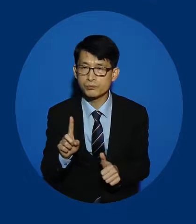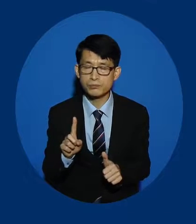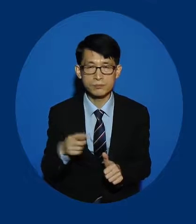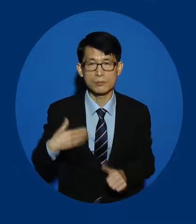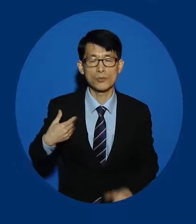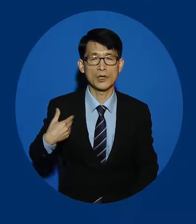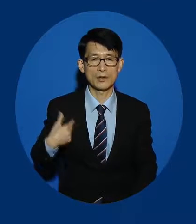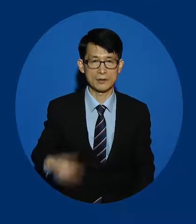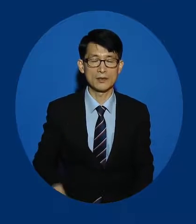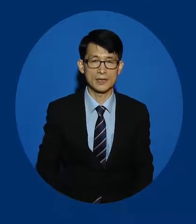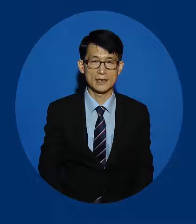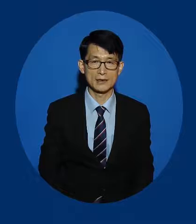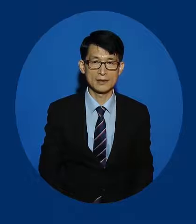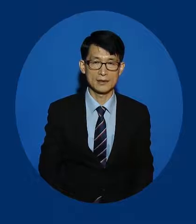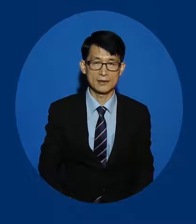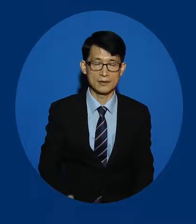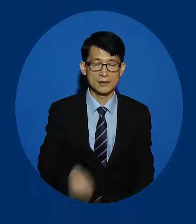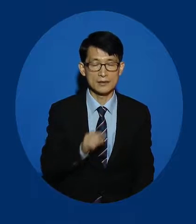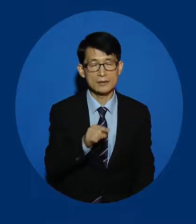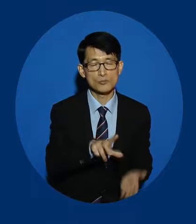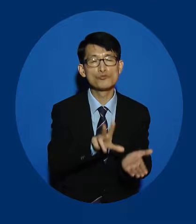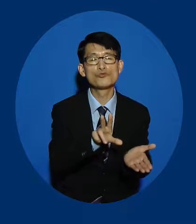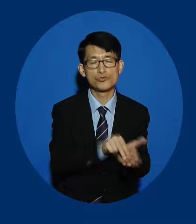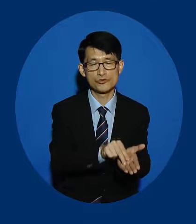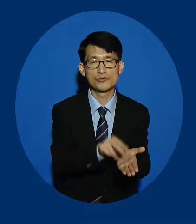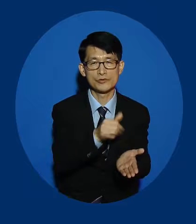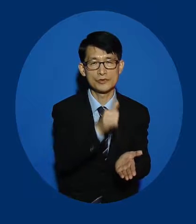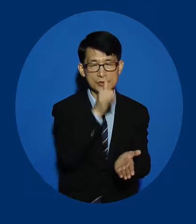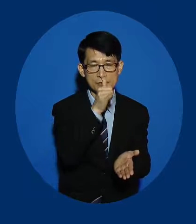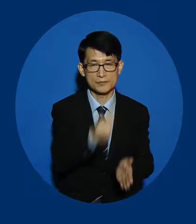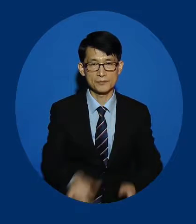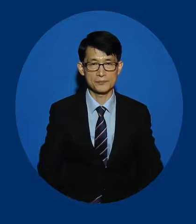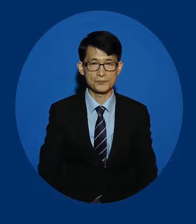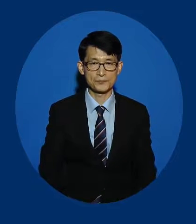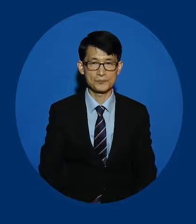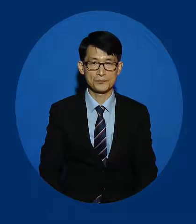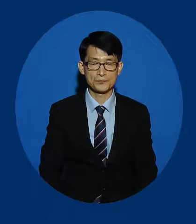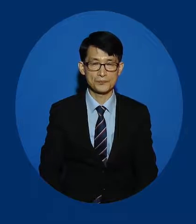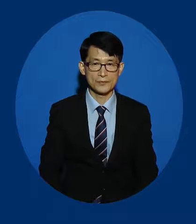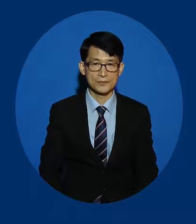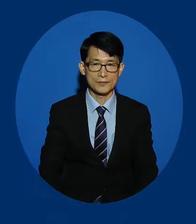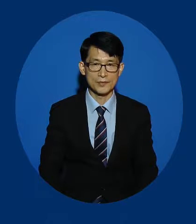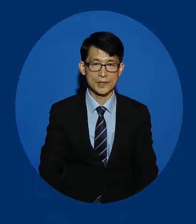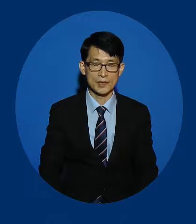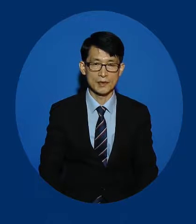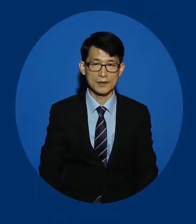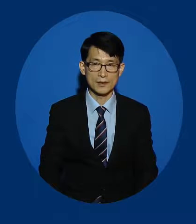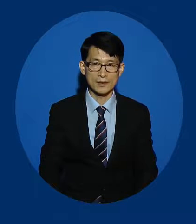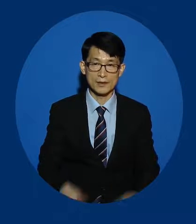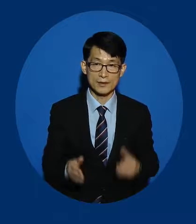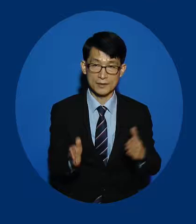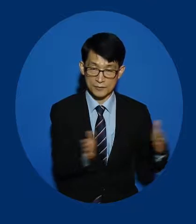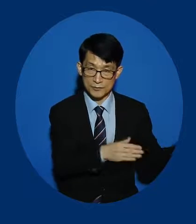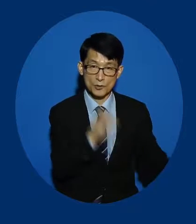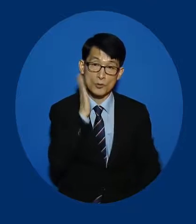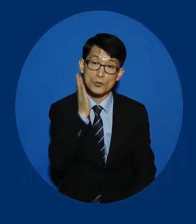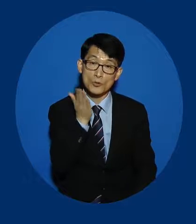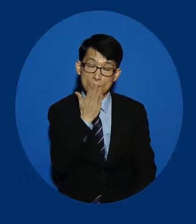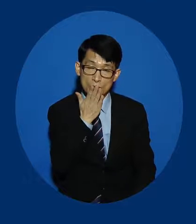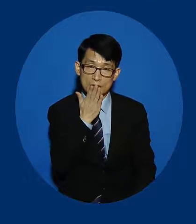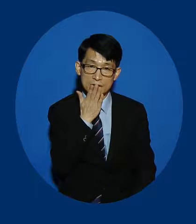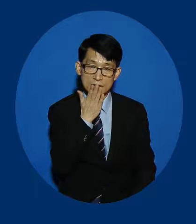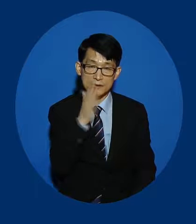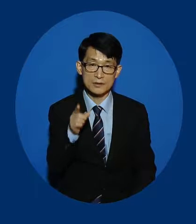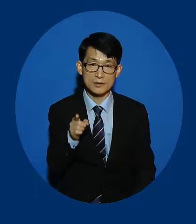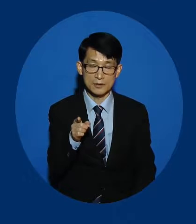그런 의사들도 없지 않았습니다. 저희가 그런 제보도 받았는데 없지 않았고요. 그러니까 뭐 우리 농인들도 마찬가지죠.